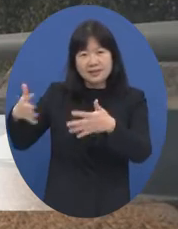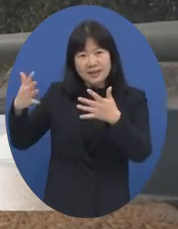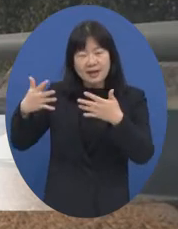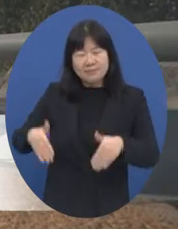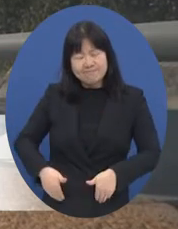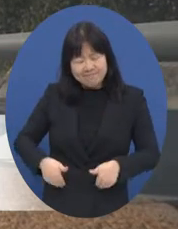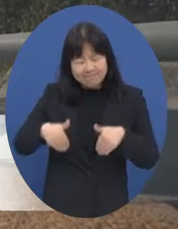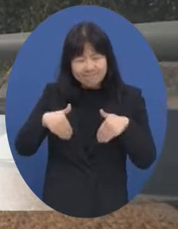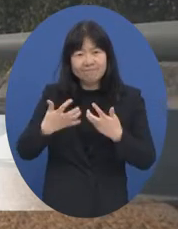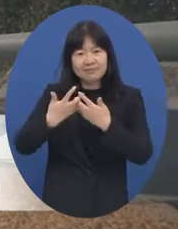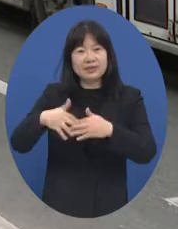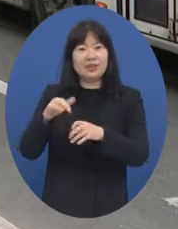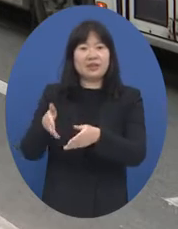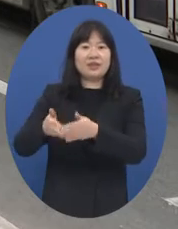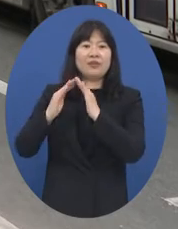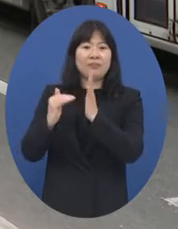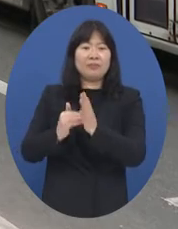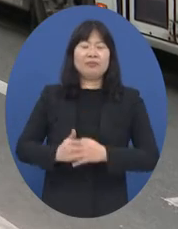기자입니다